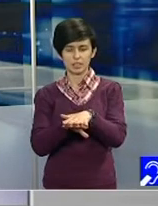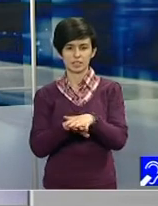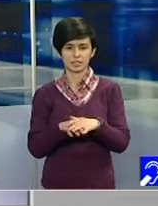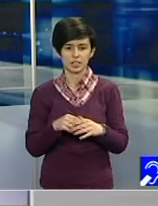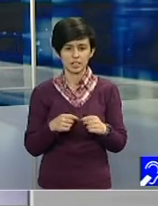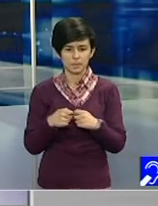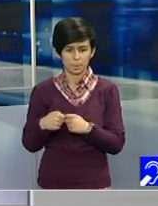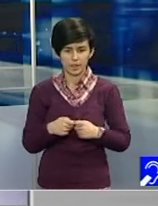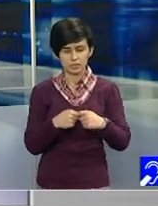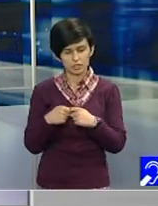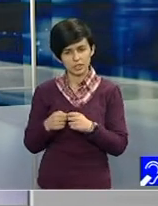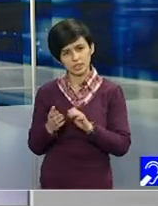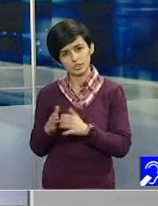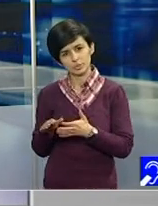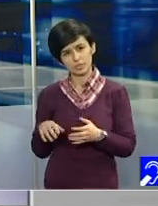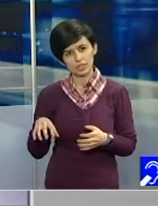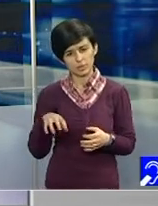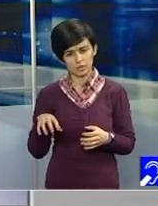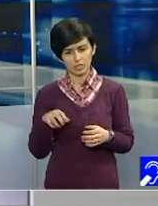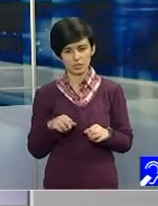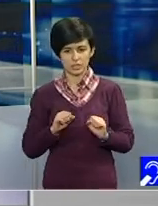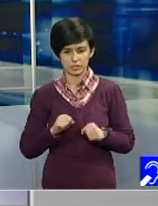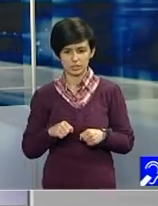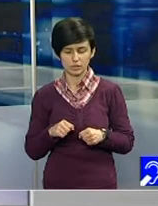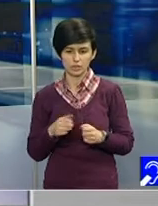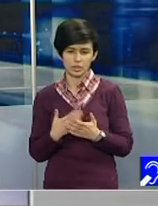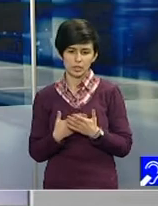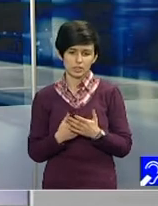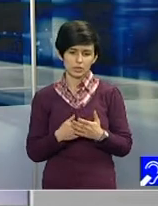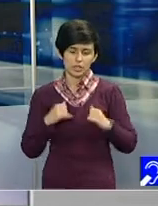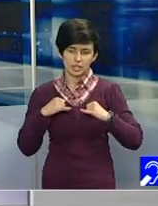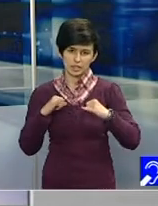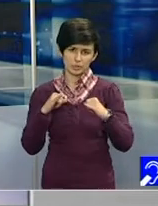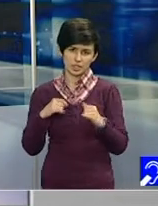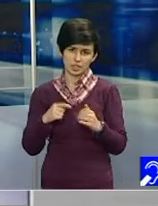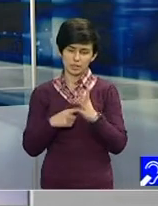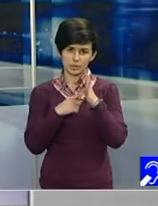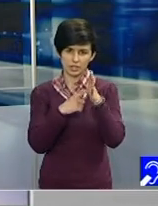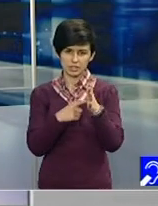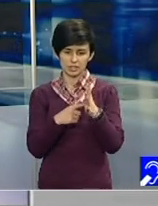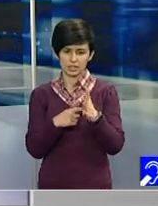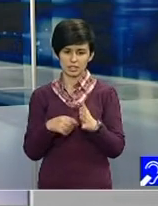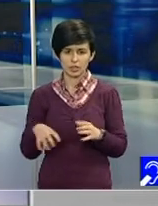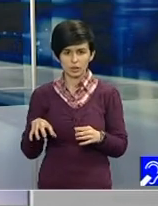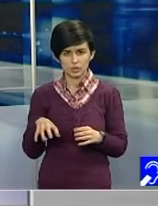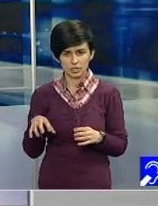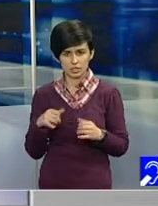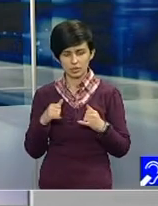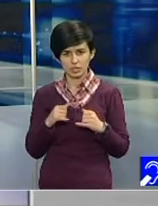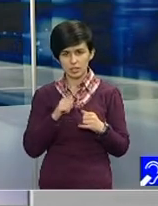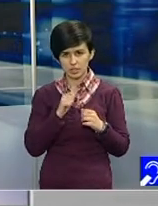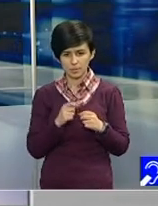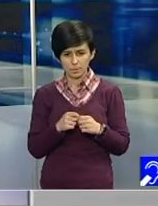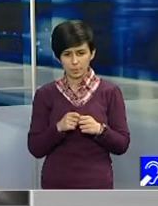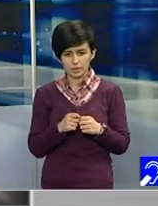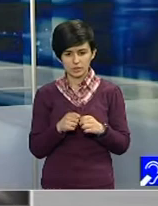loc sigur, pentru că Temerarii reprezintă pentru supraviețuitorii de cancer un loc sigur în care ei se simt în siguranță să împărtășească cele mai,